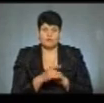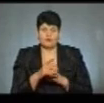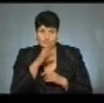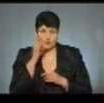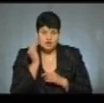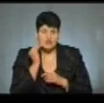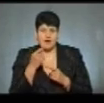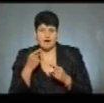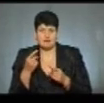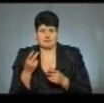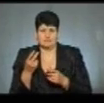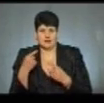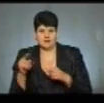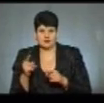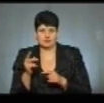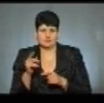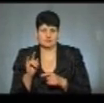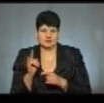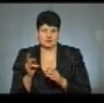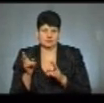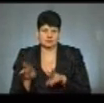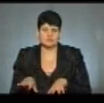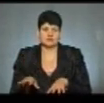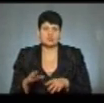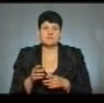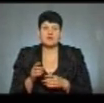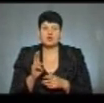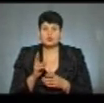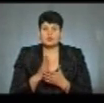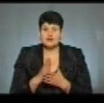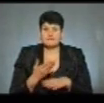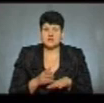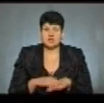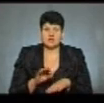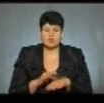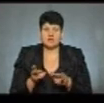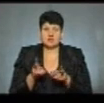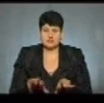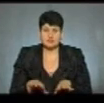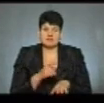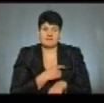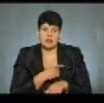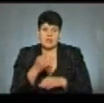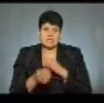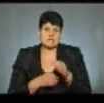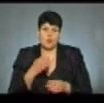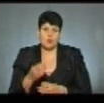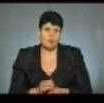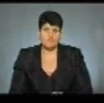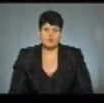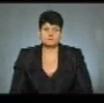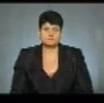положити інших дітей і забезпечити їм належну допомогу. Всі, хто є тяжкі хворі, знаходяться в відділеннях лікарні цілодобово.